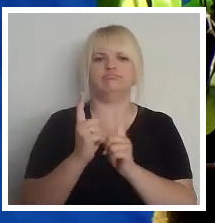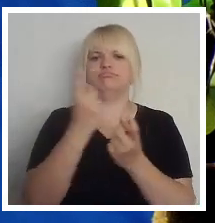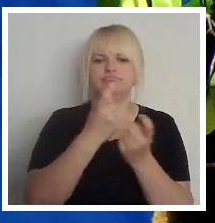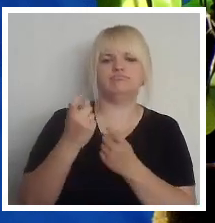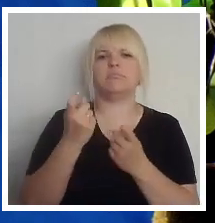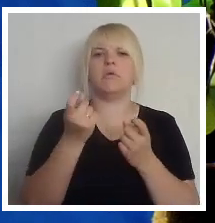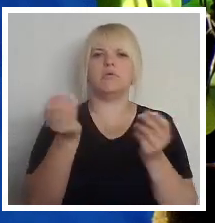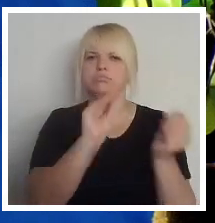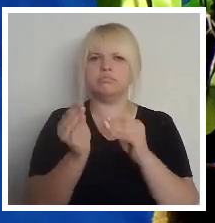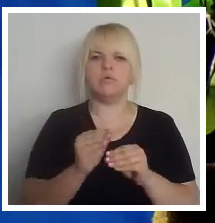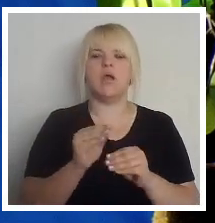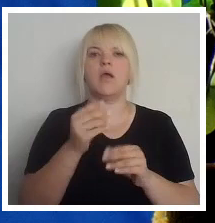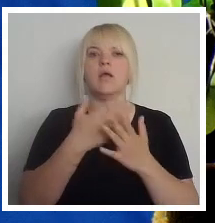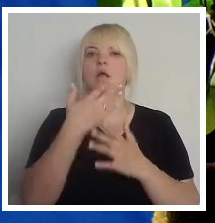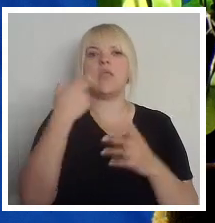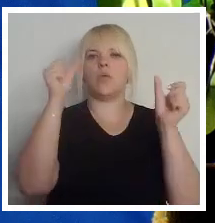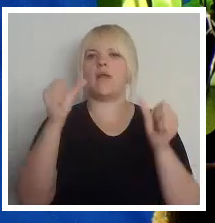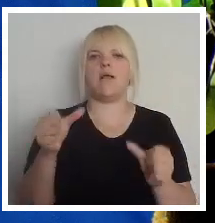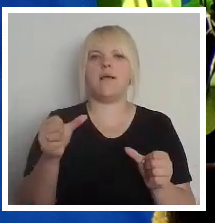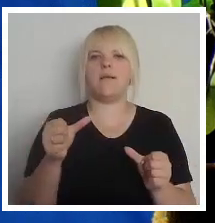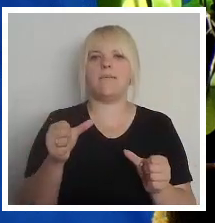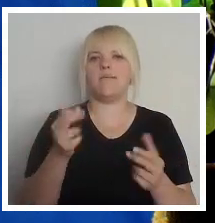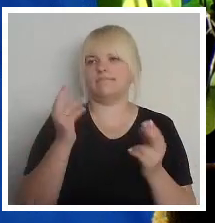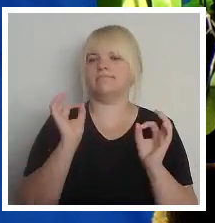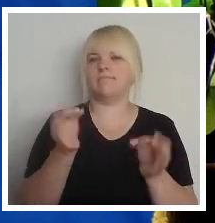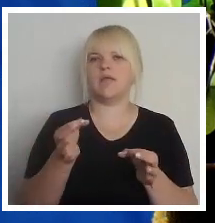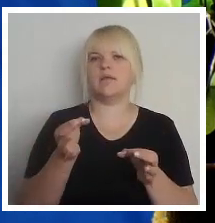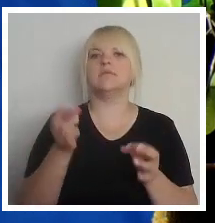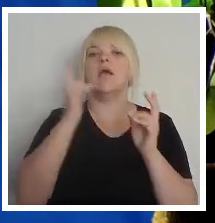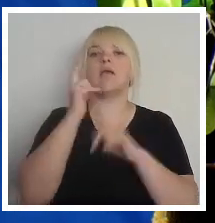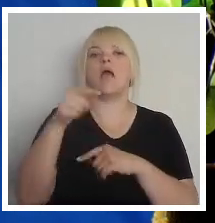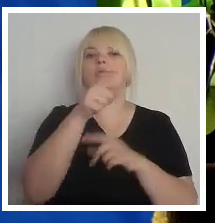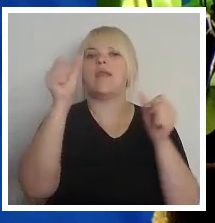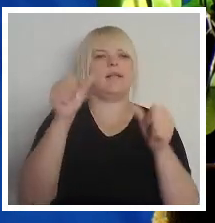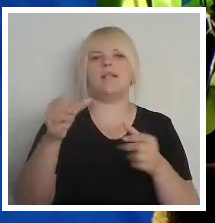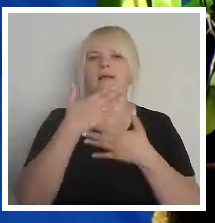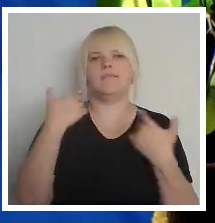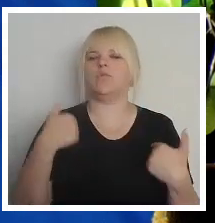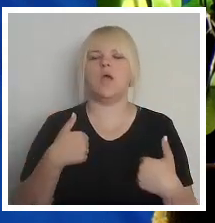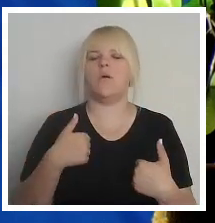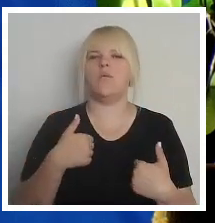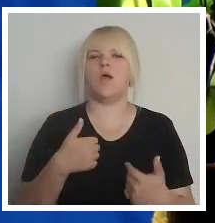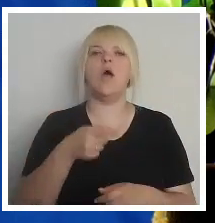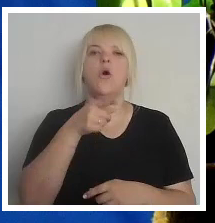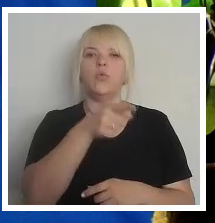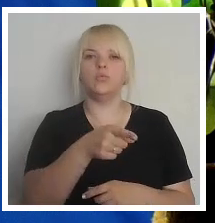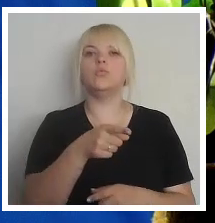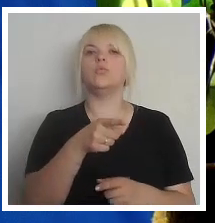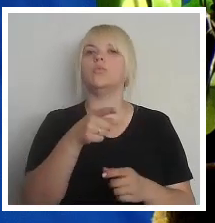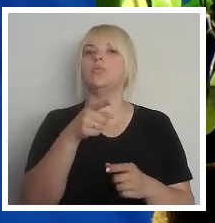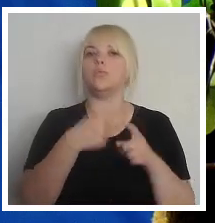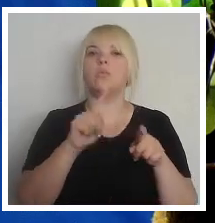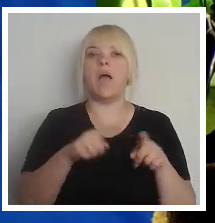nav reklāma pareizi. Nu, mēs tā kā garantējam, to reklāma nav. Līdz ar to, nu, kur radīsies